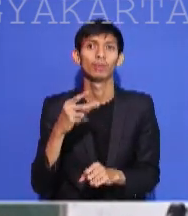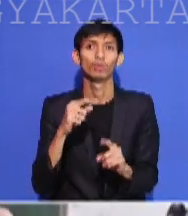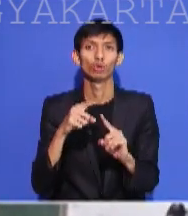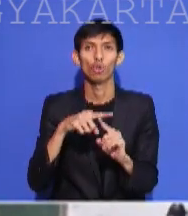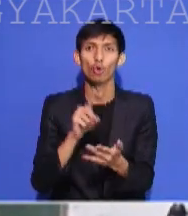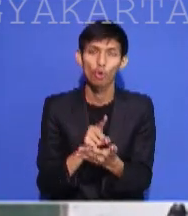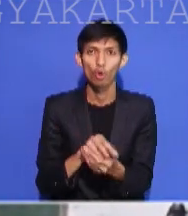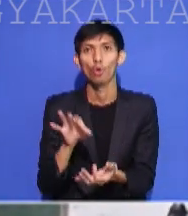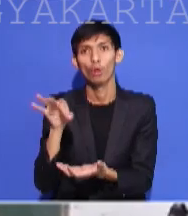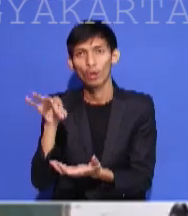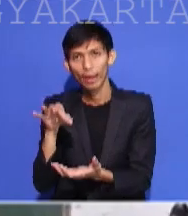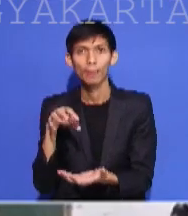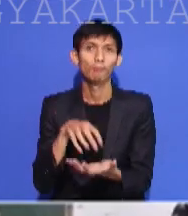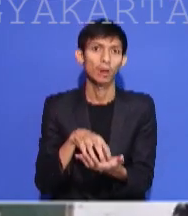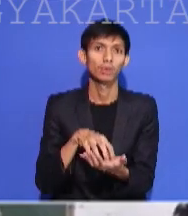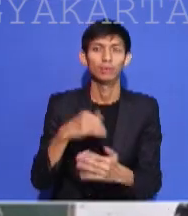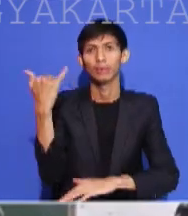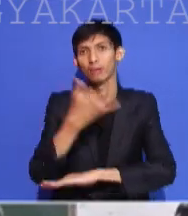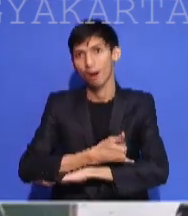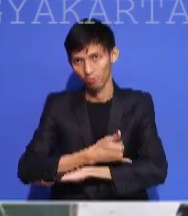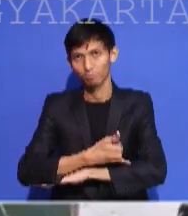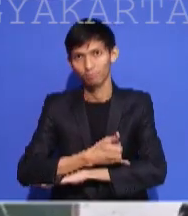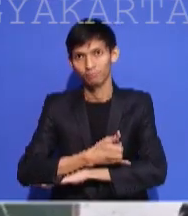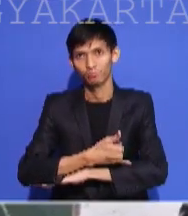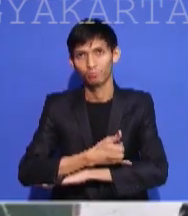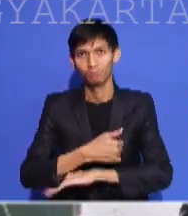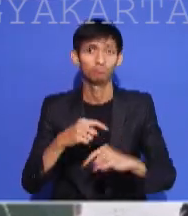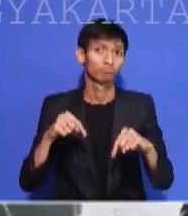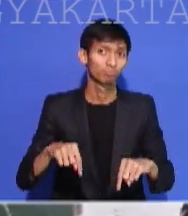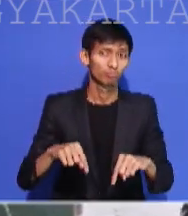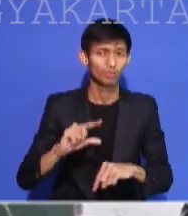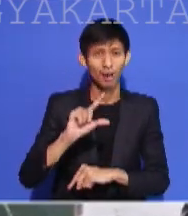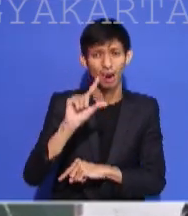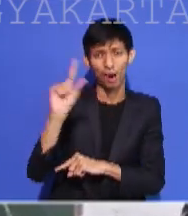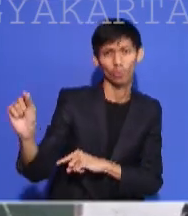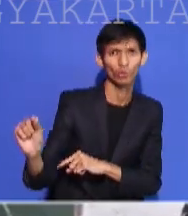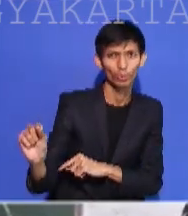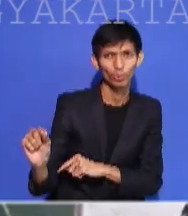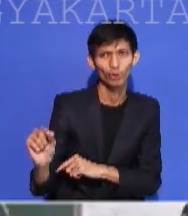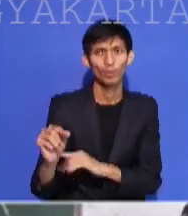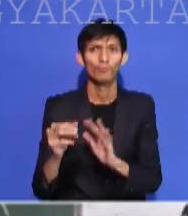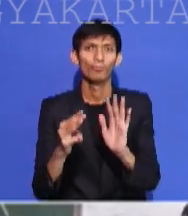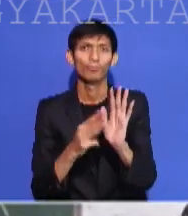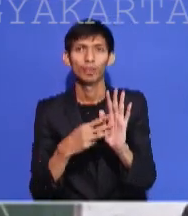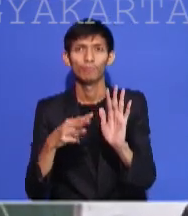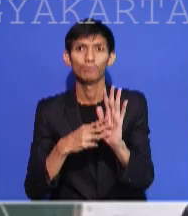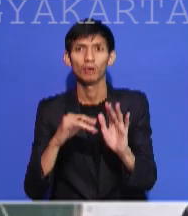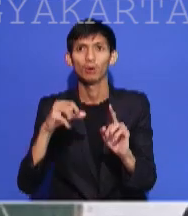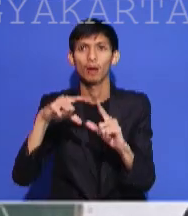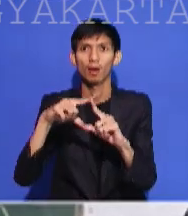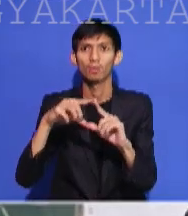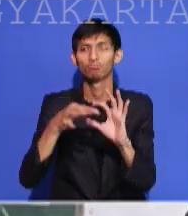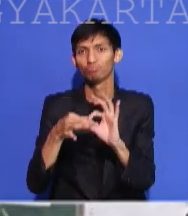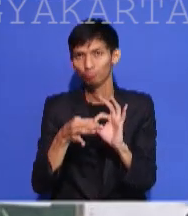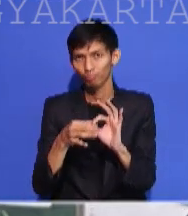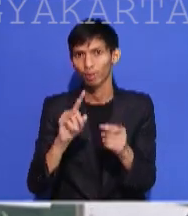ada di bandara yia ee paling jauh itu sekarang ini kita ada di Mimika kita kerja sama dengan rekan Rean yang